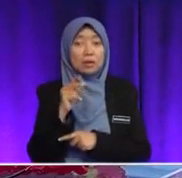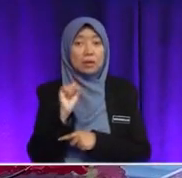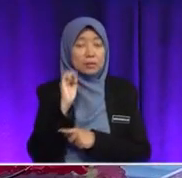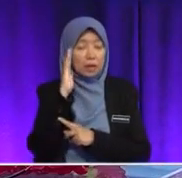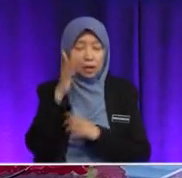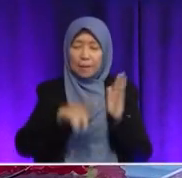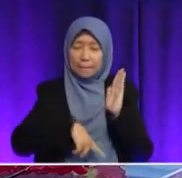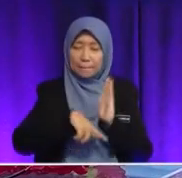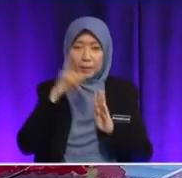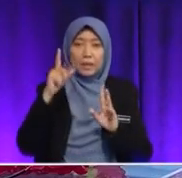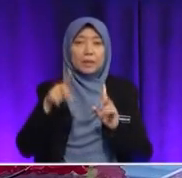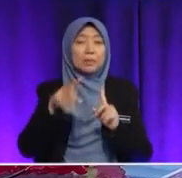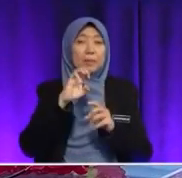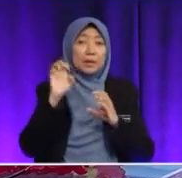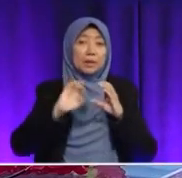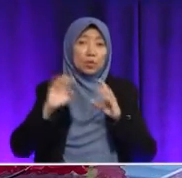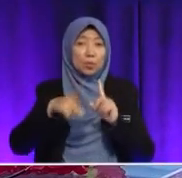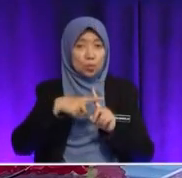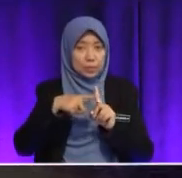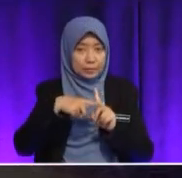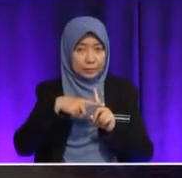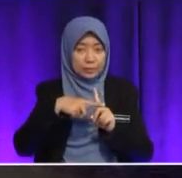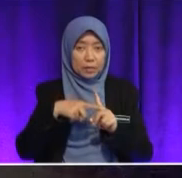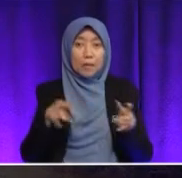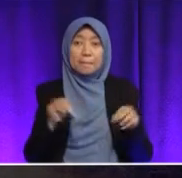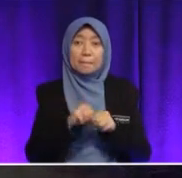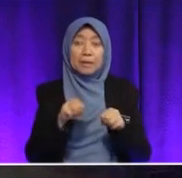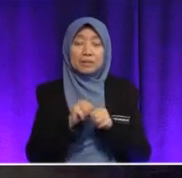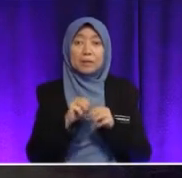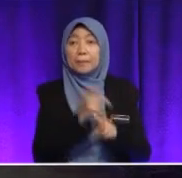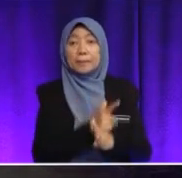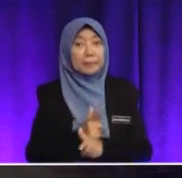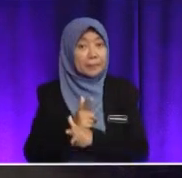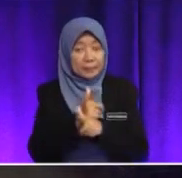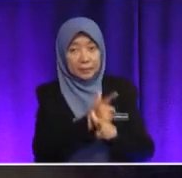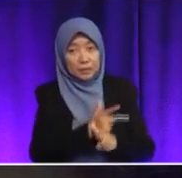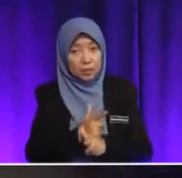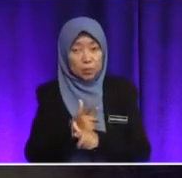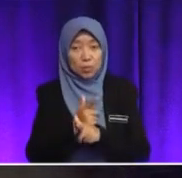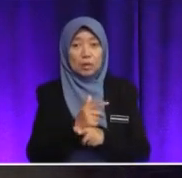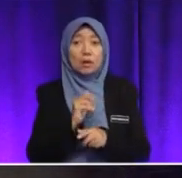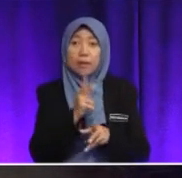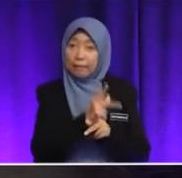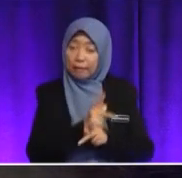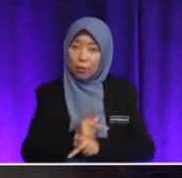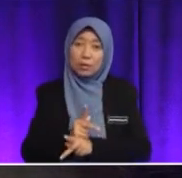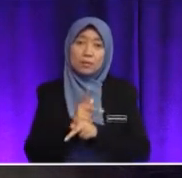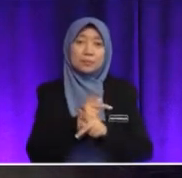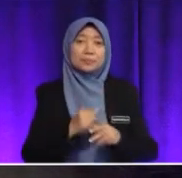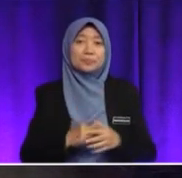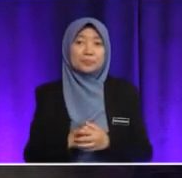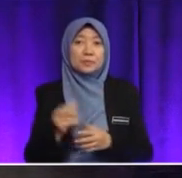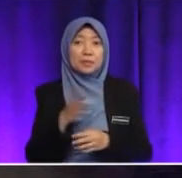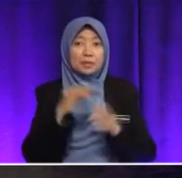positif year Betung care sodium macam defending lah hah jekawal tepatnya y Que